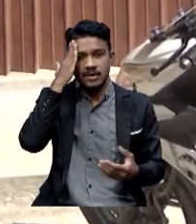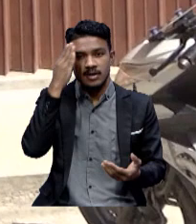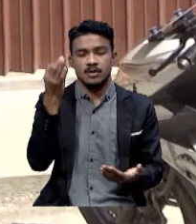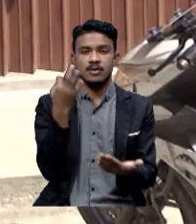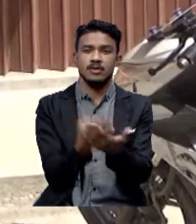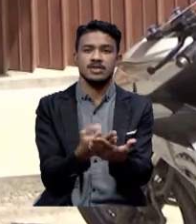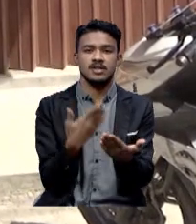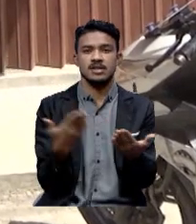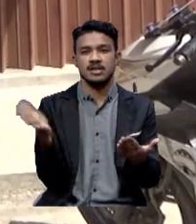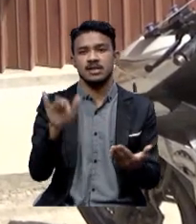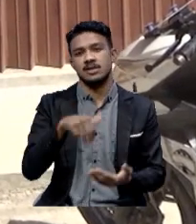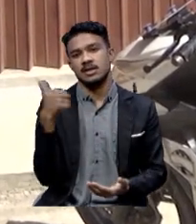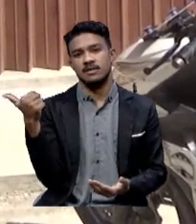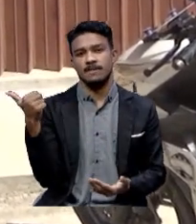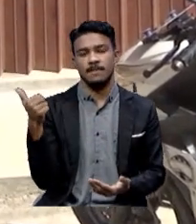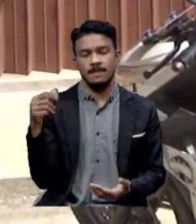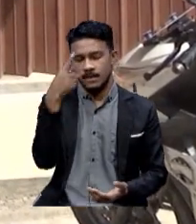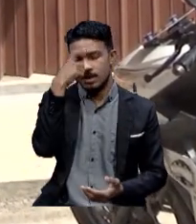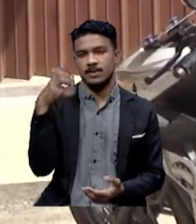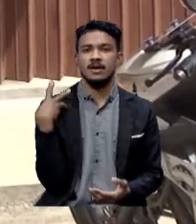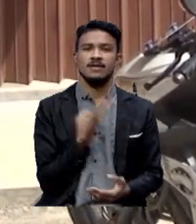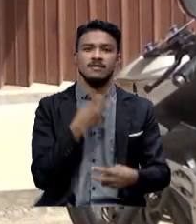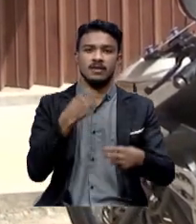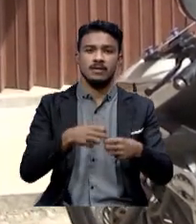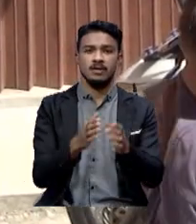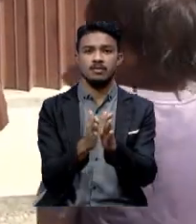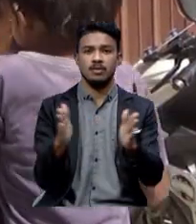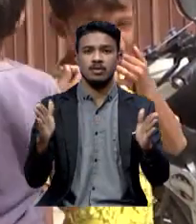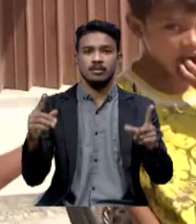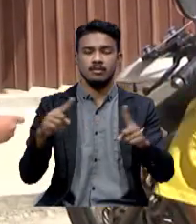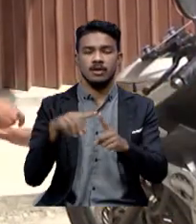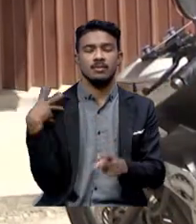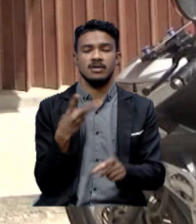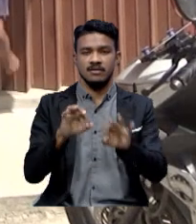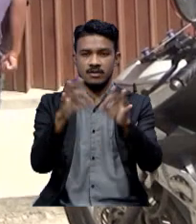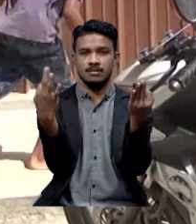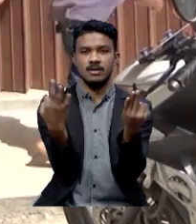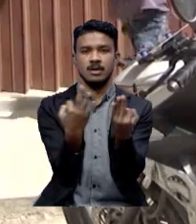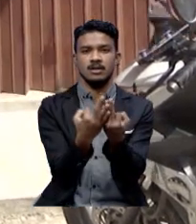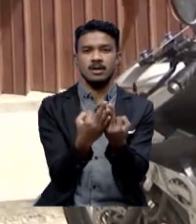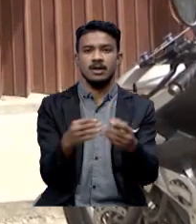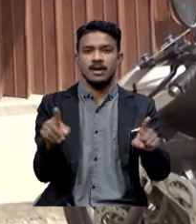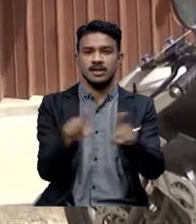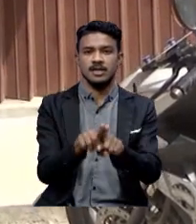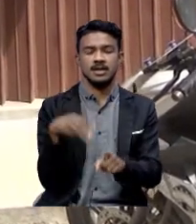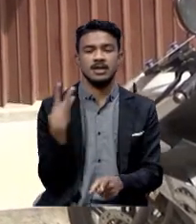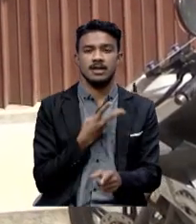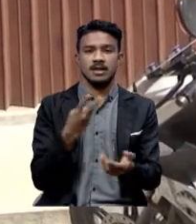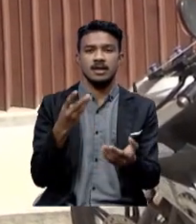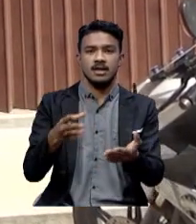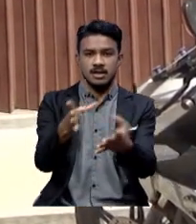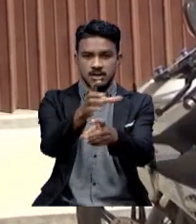ni. Kami jadi ia impact tu buat kami yang kemarin itu kita si mosan